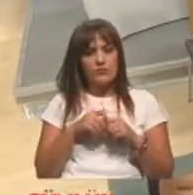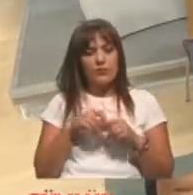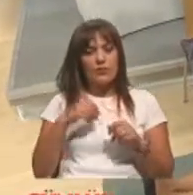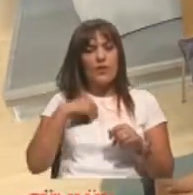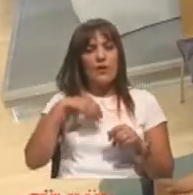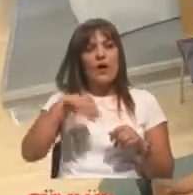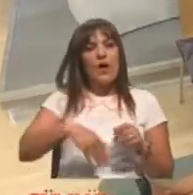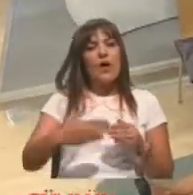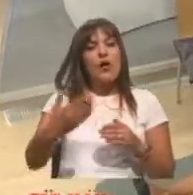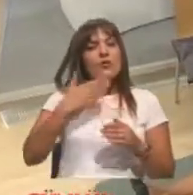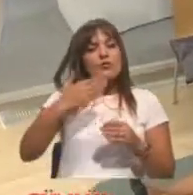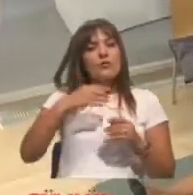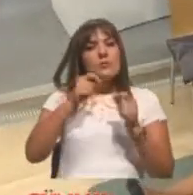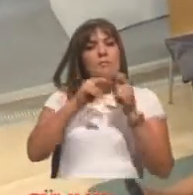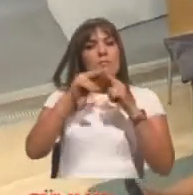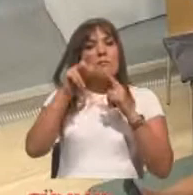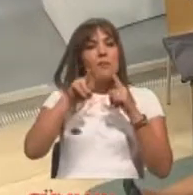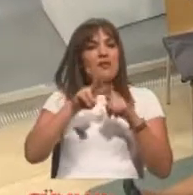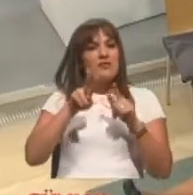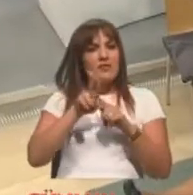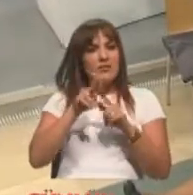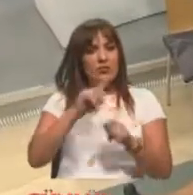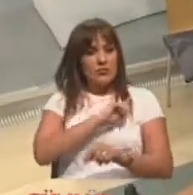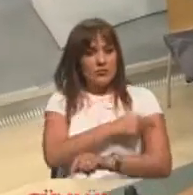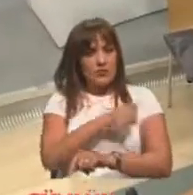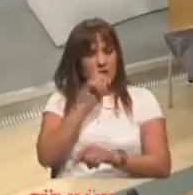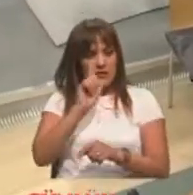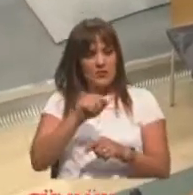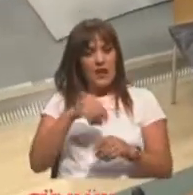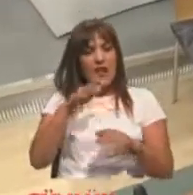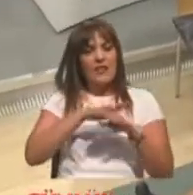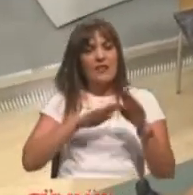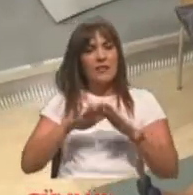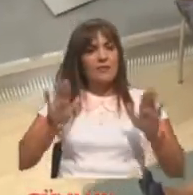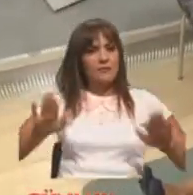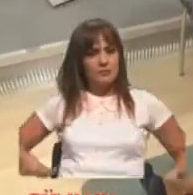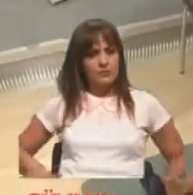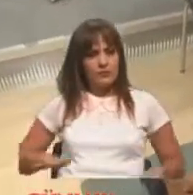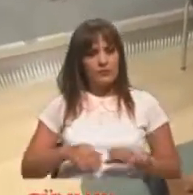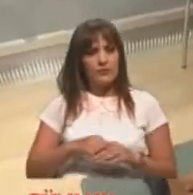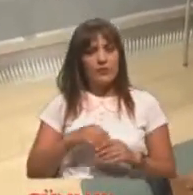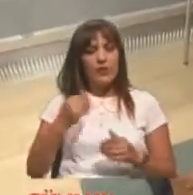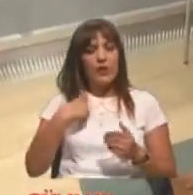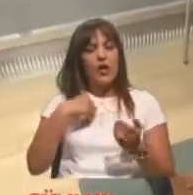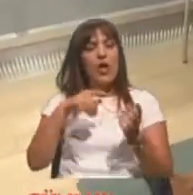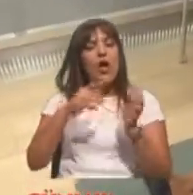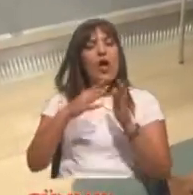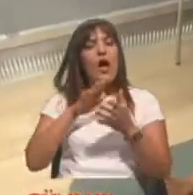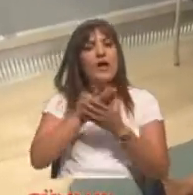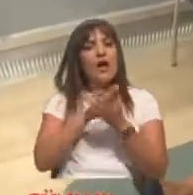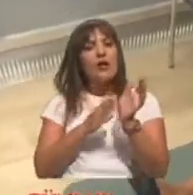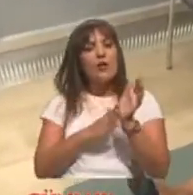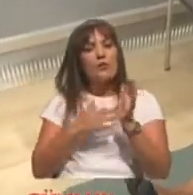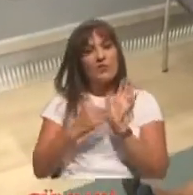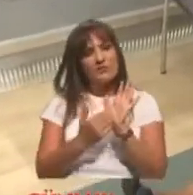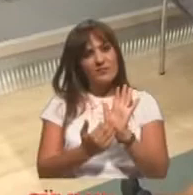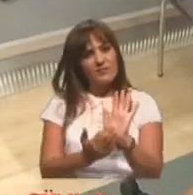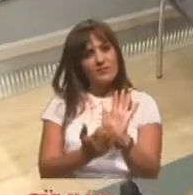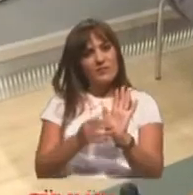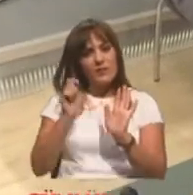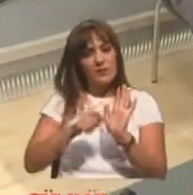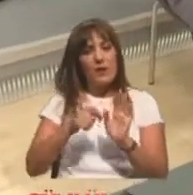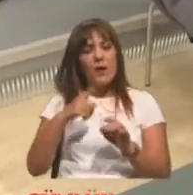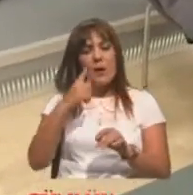Üst bacak kaslarım yine güçlenmesi gerekiyor. Ellerimi bedenim yanına koydum. Topuklarımı arkadan itiyorum.